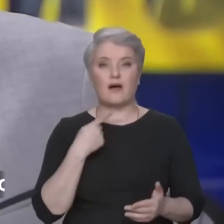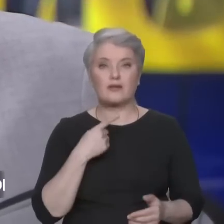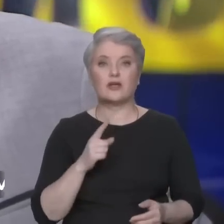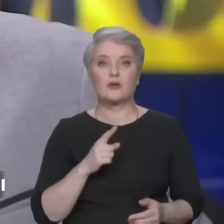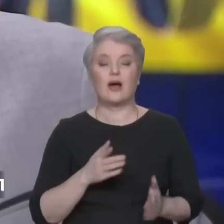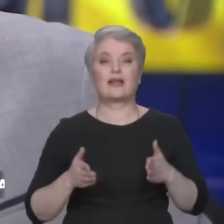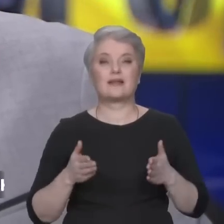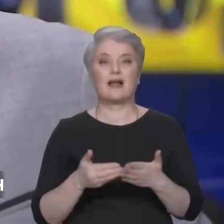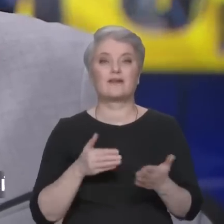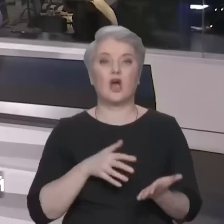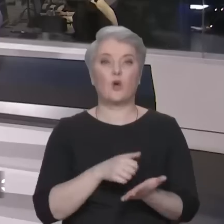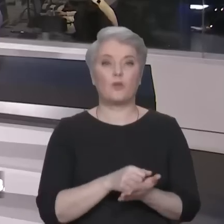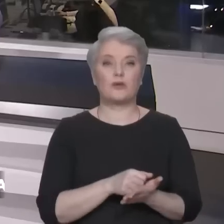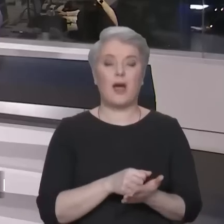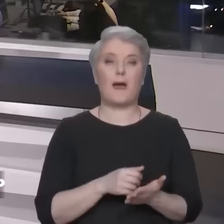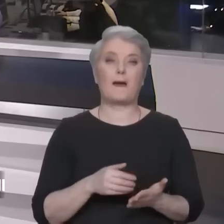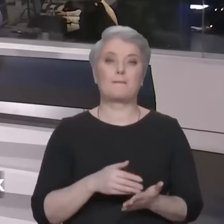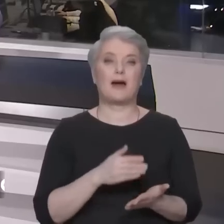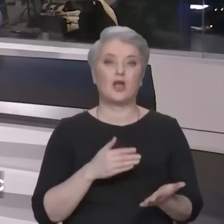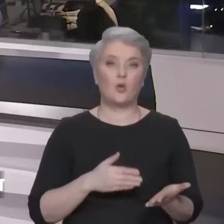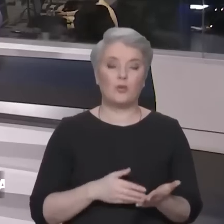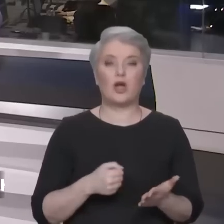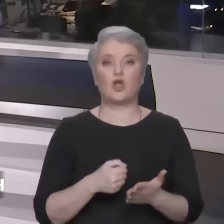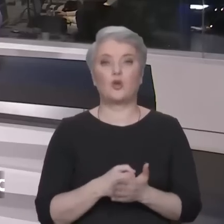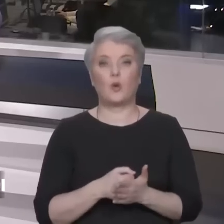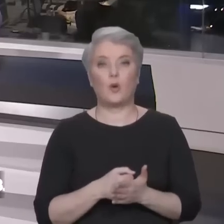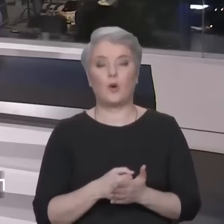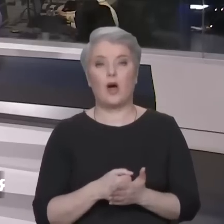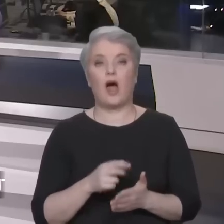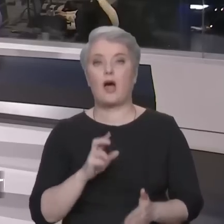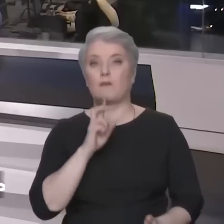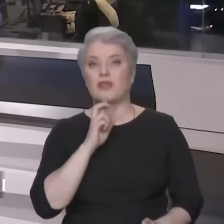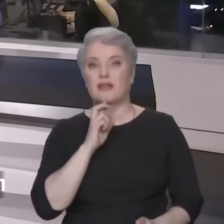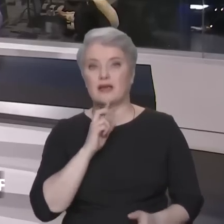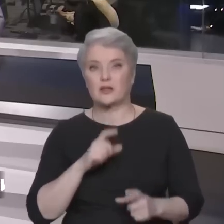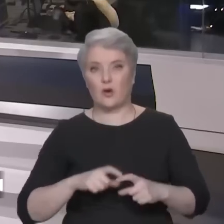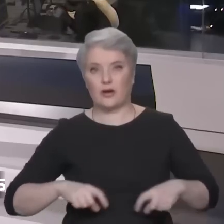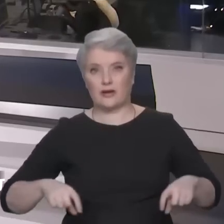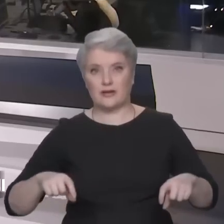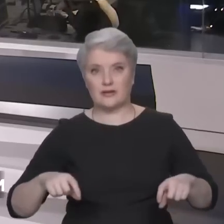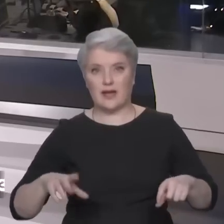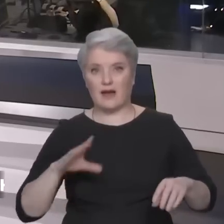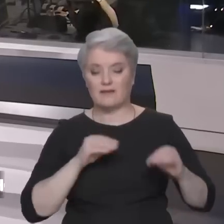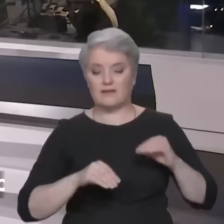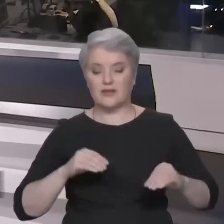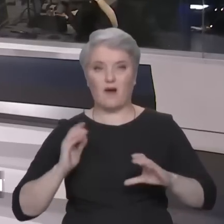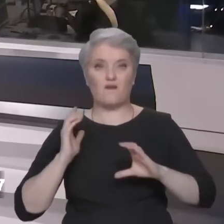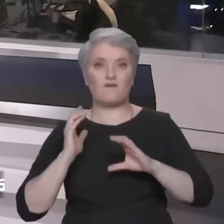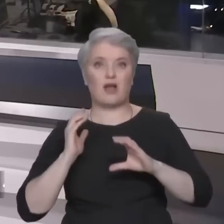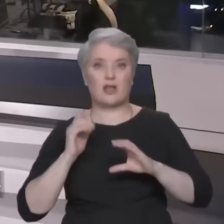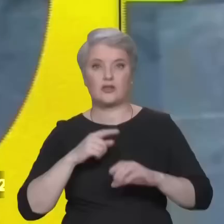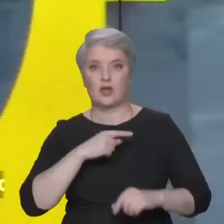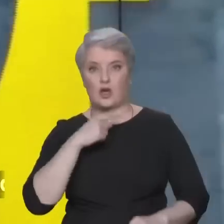окупованого Маріуполя до Бердянського кільця вся у військових вантажівках Росії. Цей проміжок – це приблизно